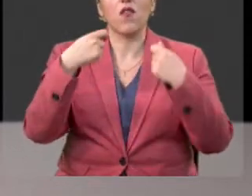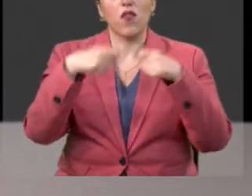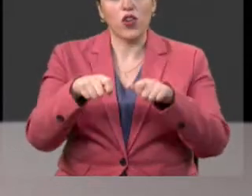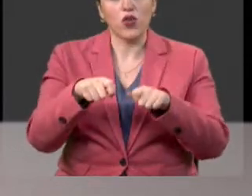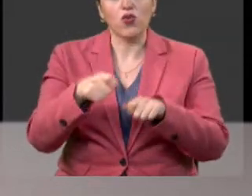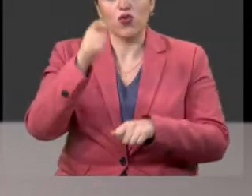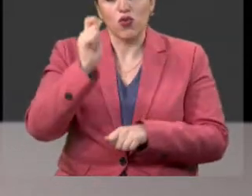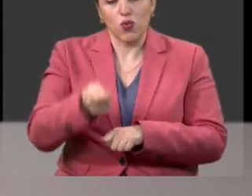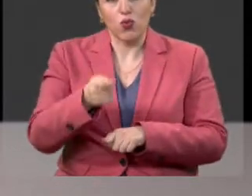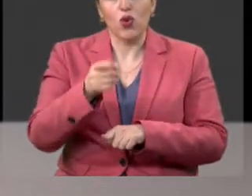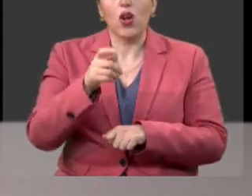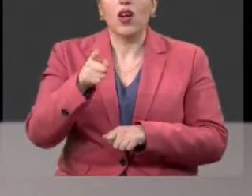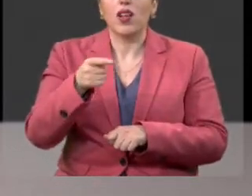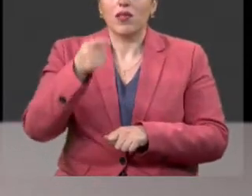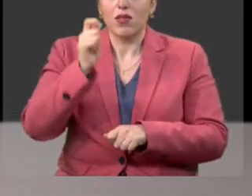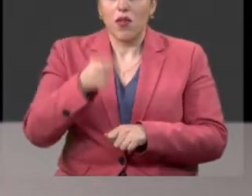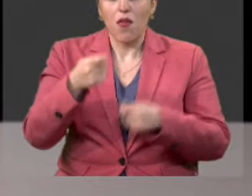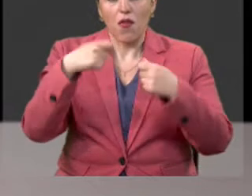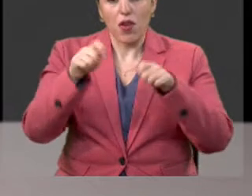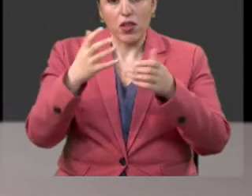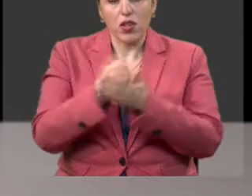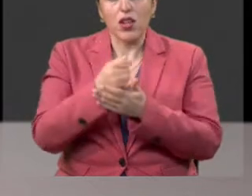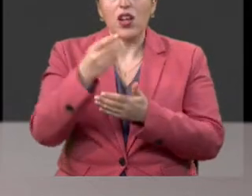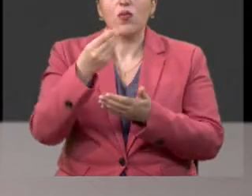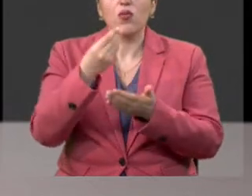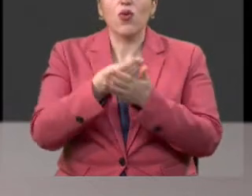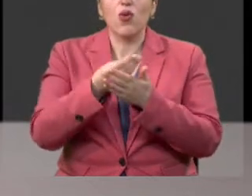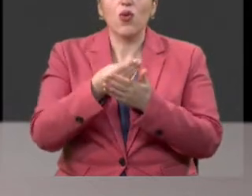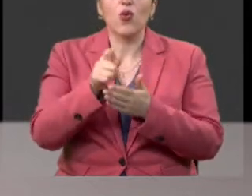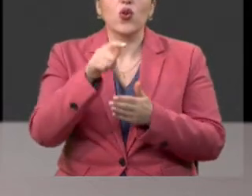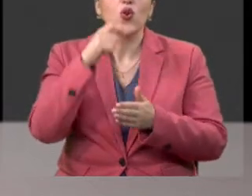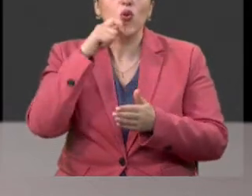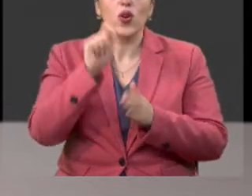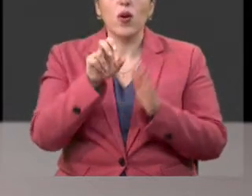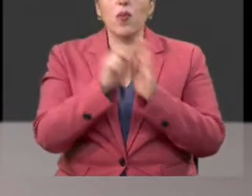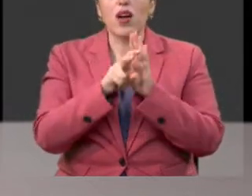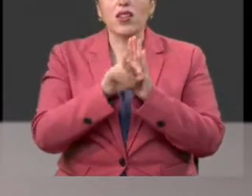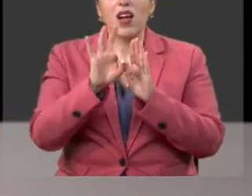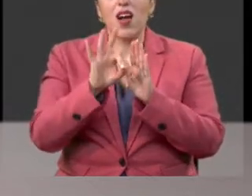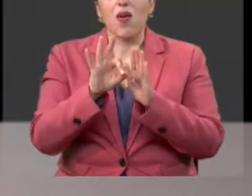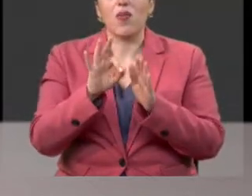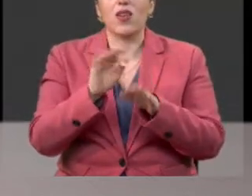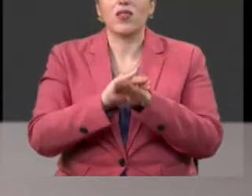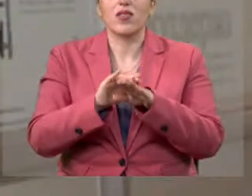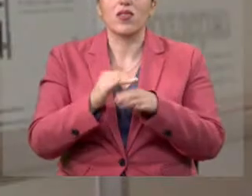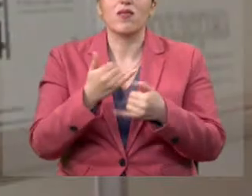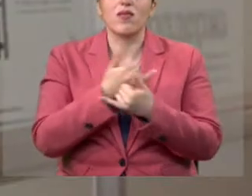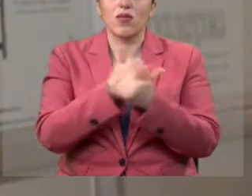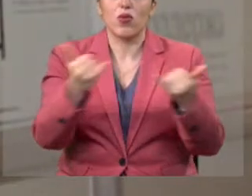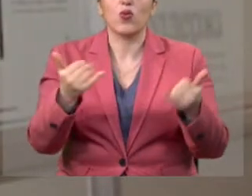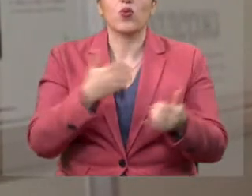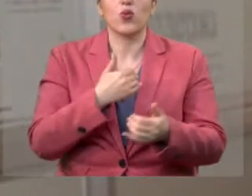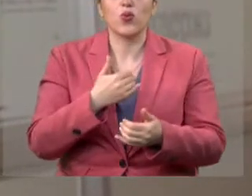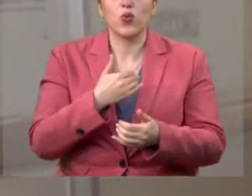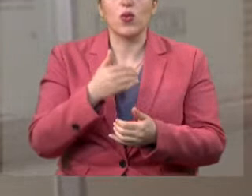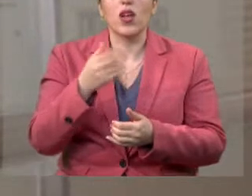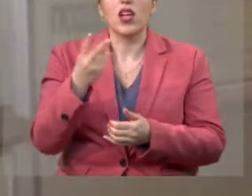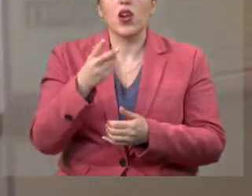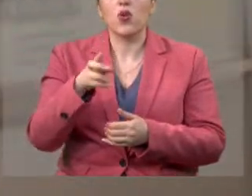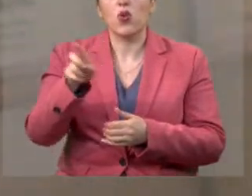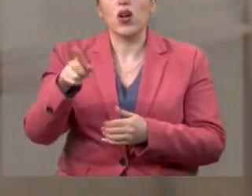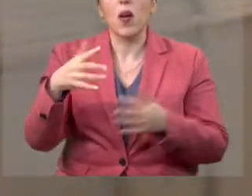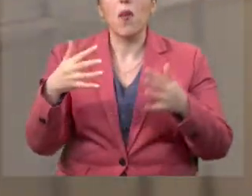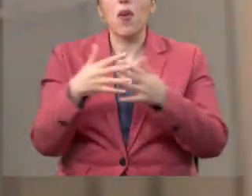և ստացած եկամուտը կփոխանցի ուկրաինացի փախստականներին։ Մուրատովը ռուս-ուկրաինական պատերազմի կողմերին կոչ է